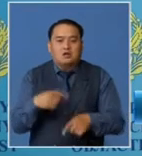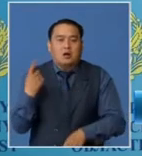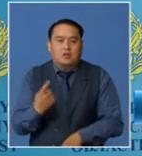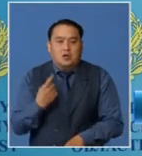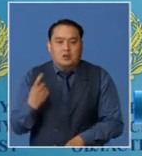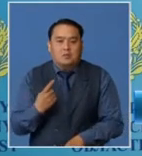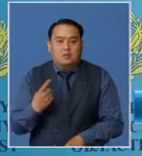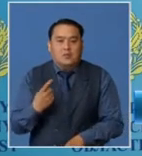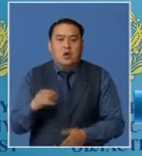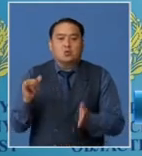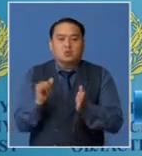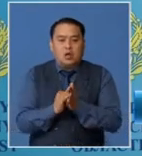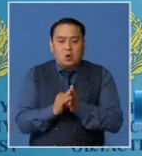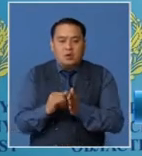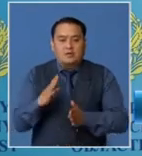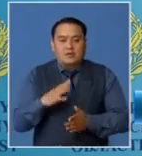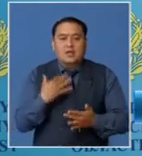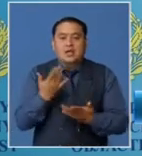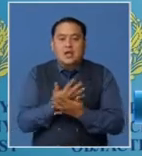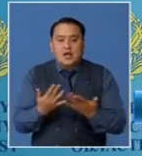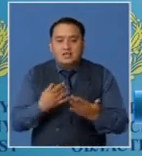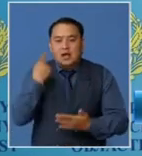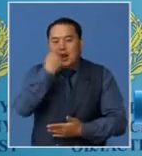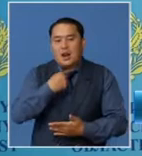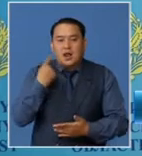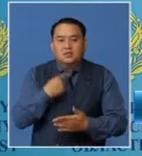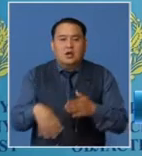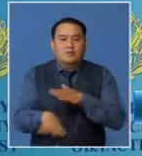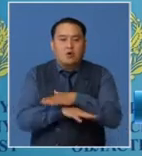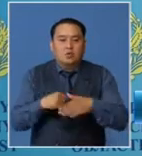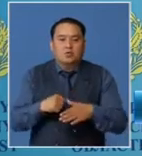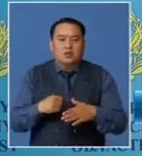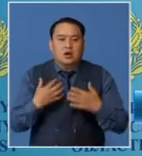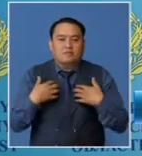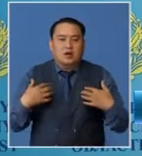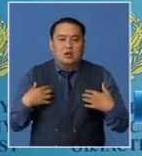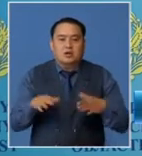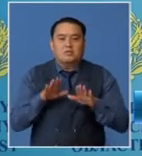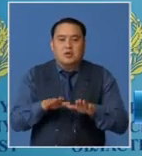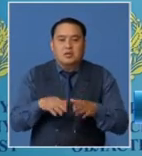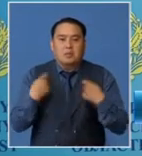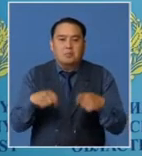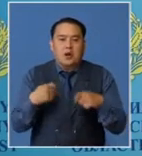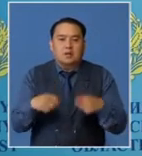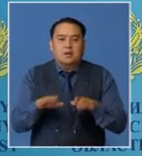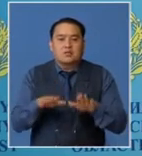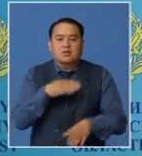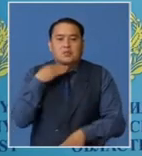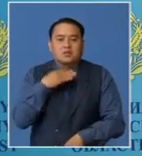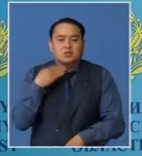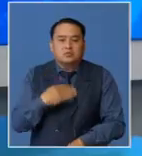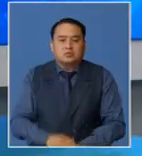владельцам. Установлено также несколько лиц, кому реализовывалось похищенное скотопоголовье и место его сбыта в виде мясной